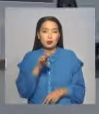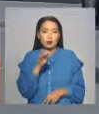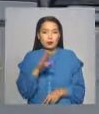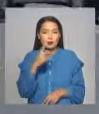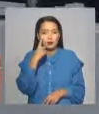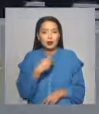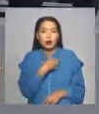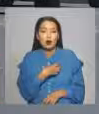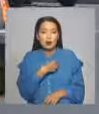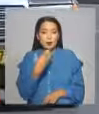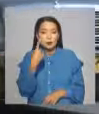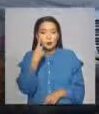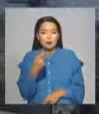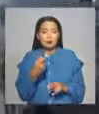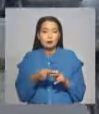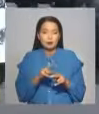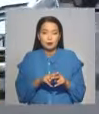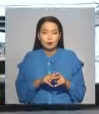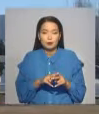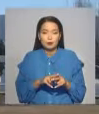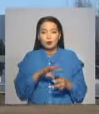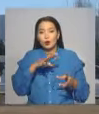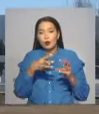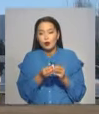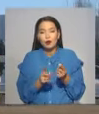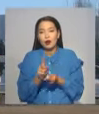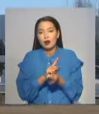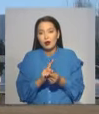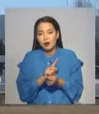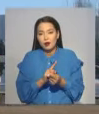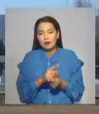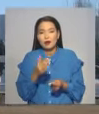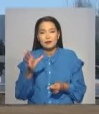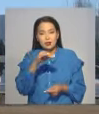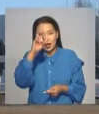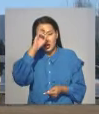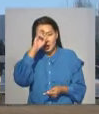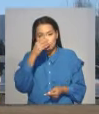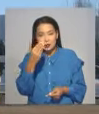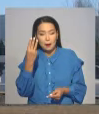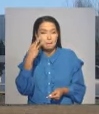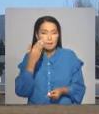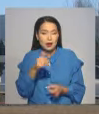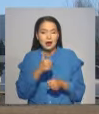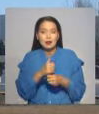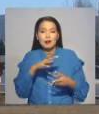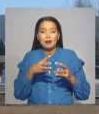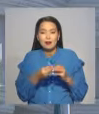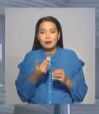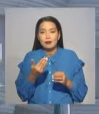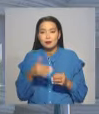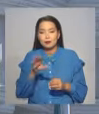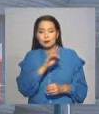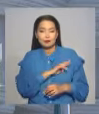изменения в основной закон заложили надежный фундамент для комплексной трансформации всей государственной модели. И главный результат – значительно укрепилась